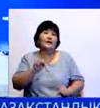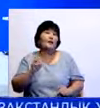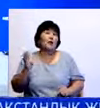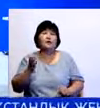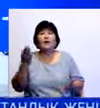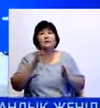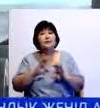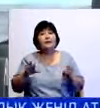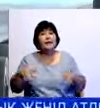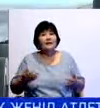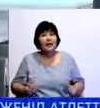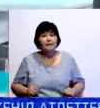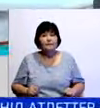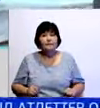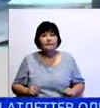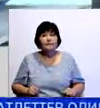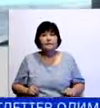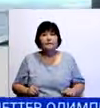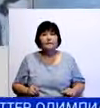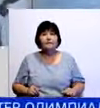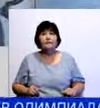бейне материалында.